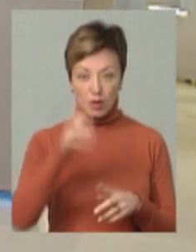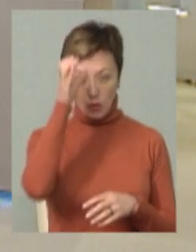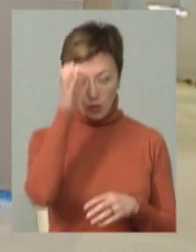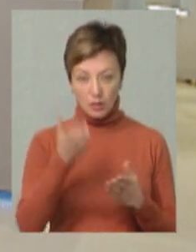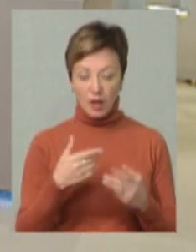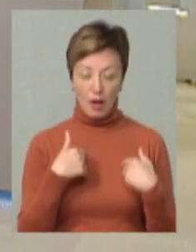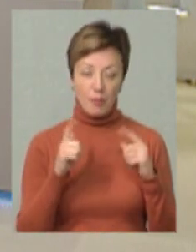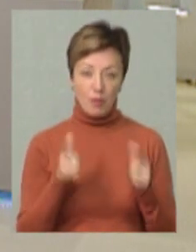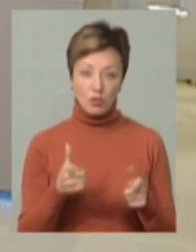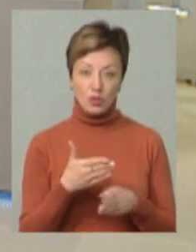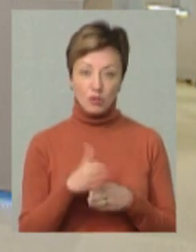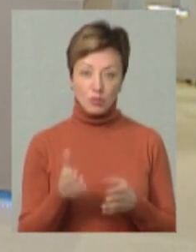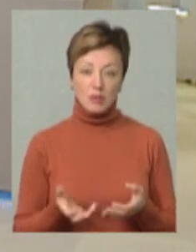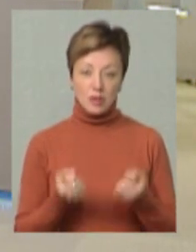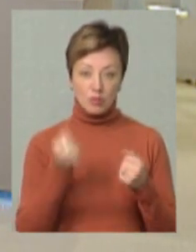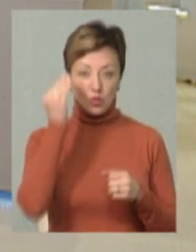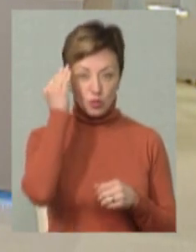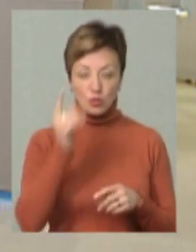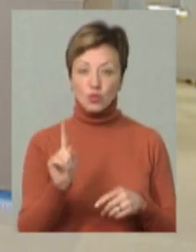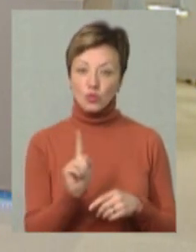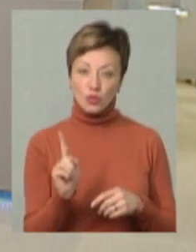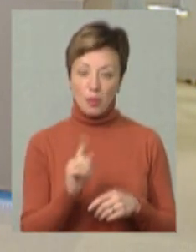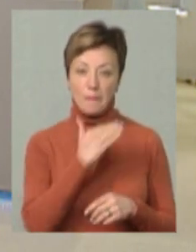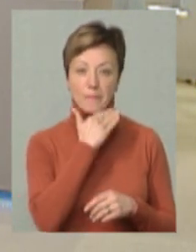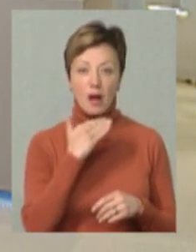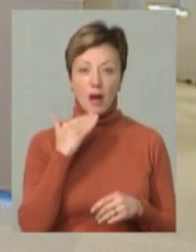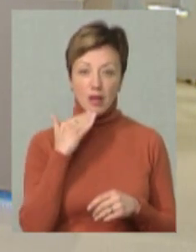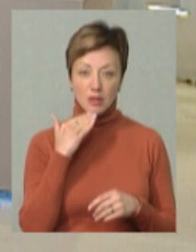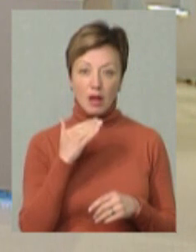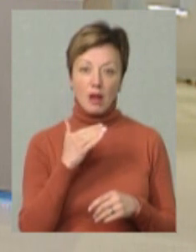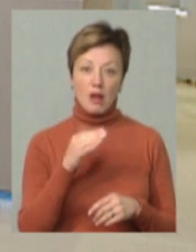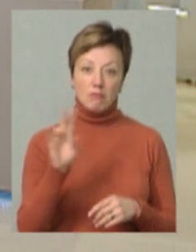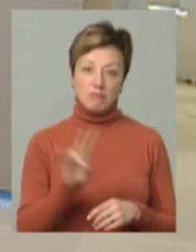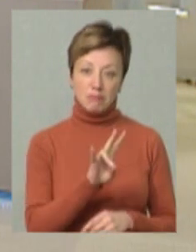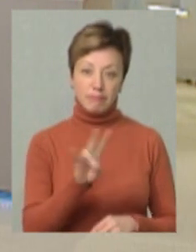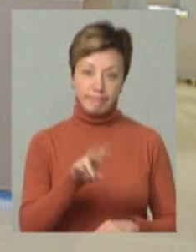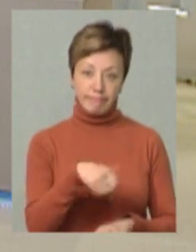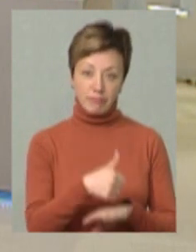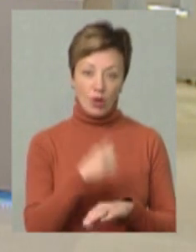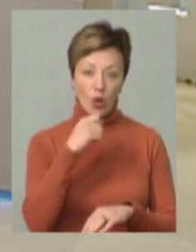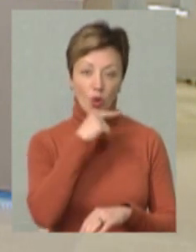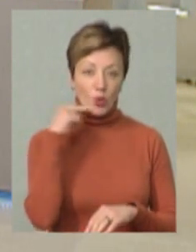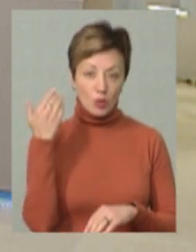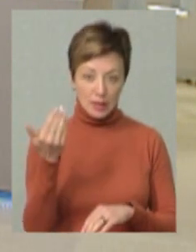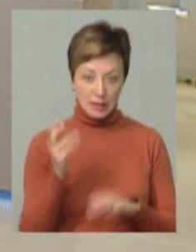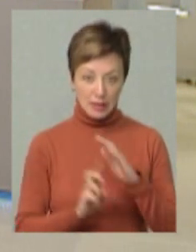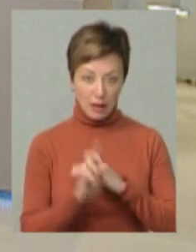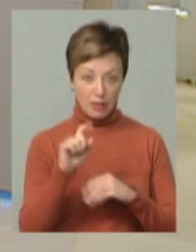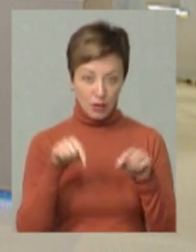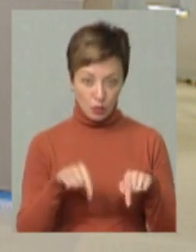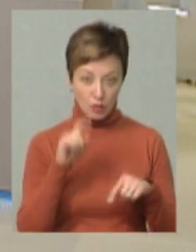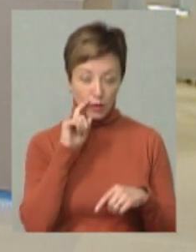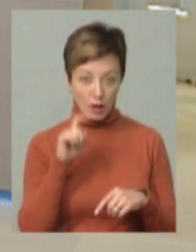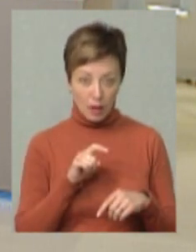погоджуюся частково і підтримую думку цю, що багато ієрархів Російської православної церкви в Україні